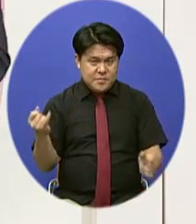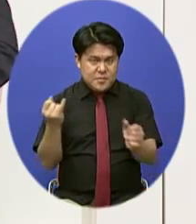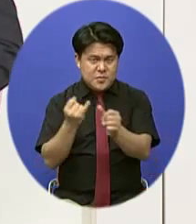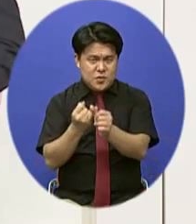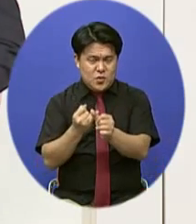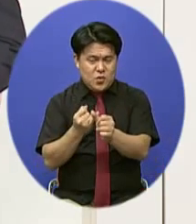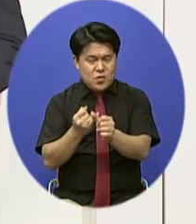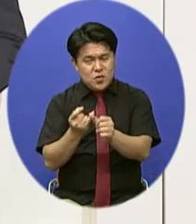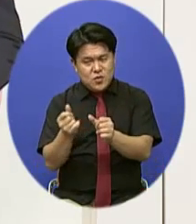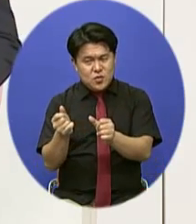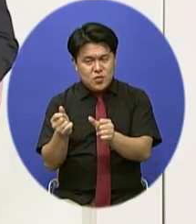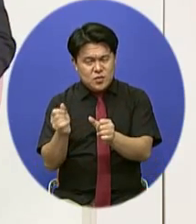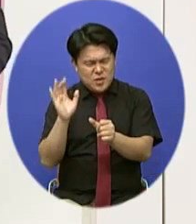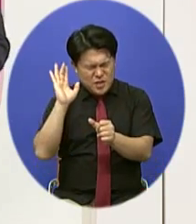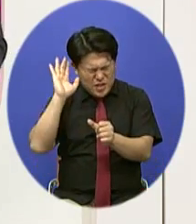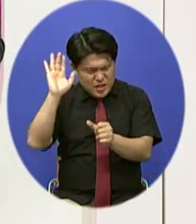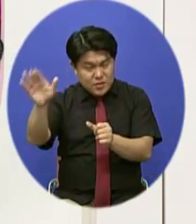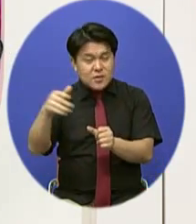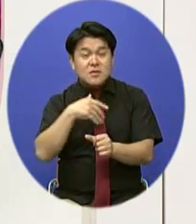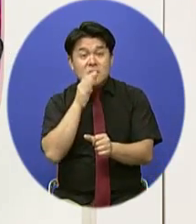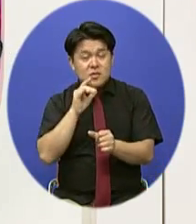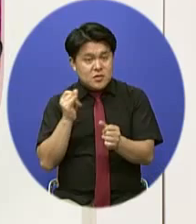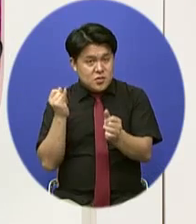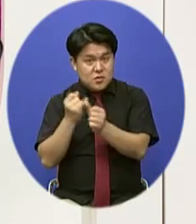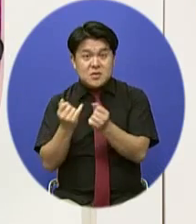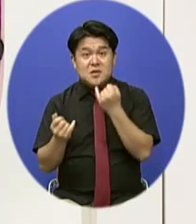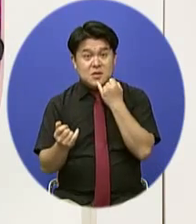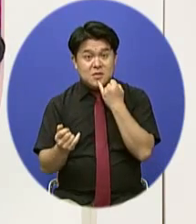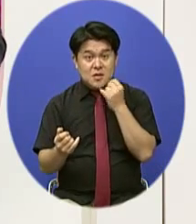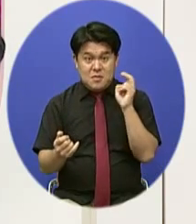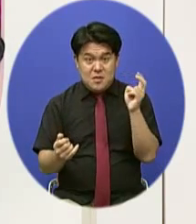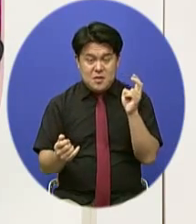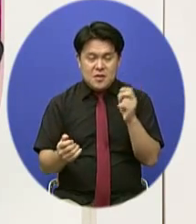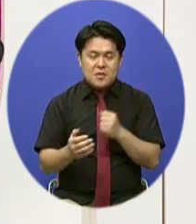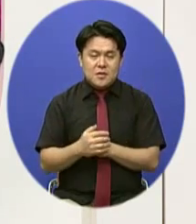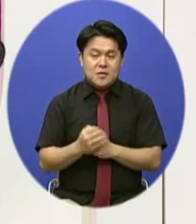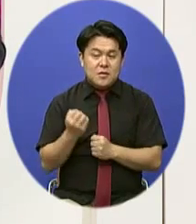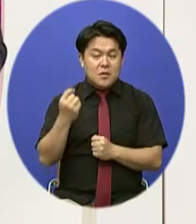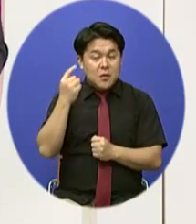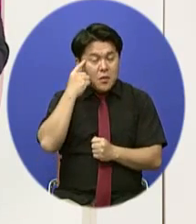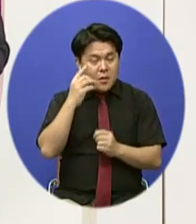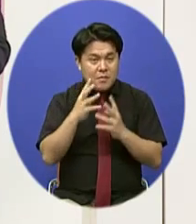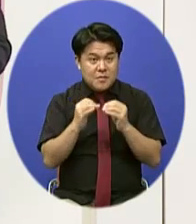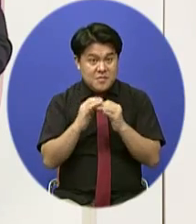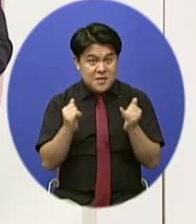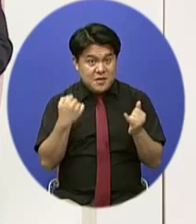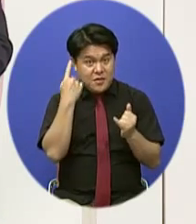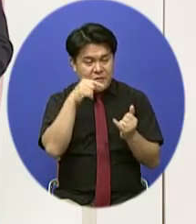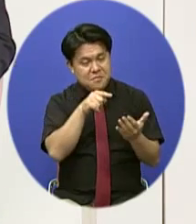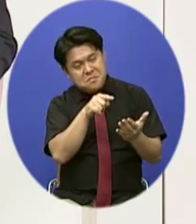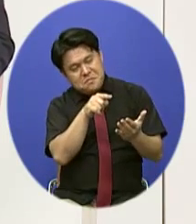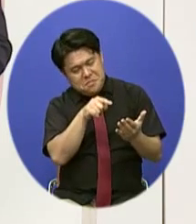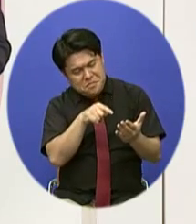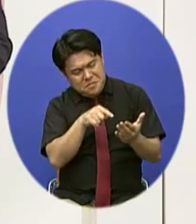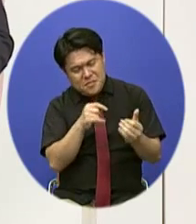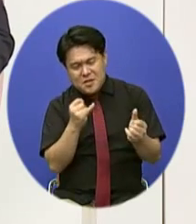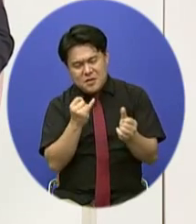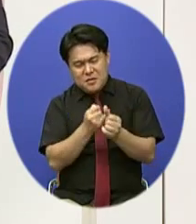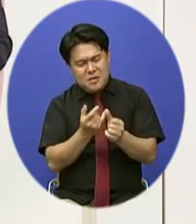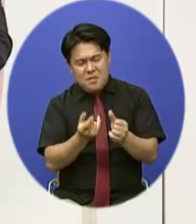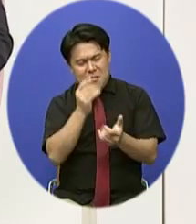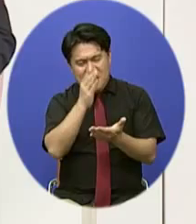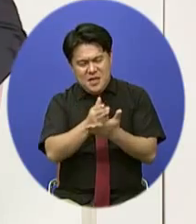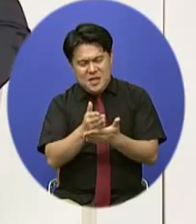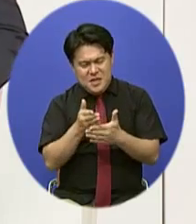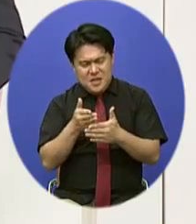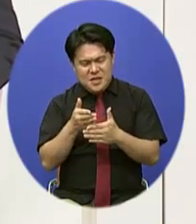늦게 보내도 괜찮을 것 같아요. 많은 분들이 그렇게 관상을 보고 그렇게 얘기하시네요. 그리고 복 있게 생겼어요. 시집 안 가요, 엄마 하잖아요. 자,